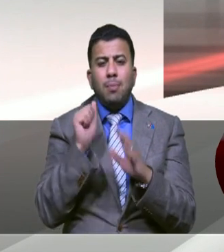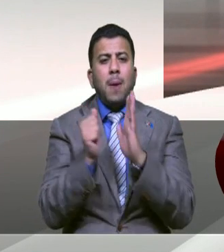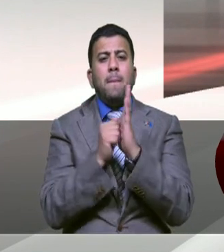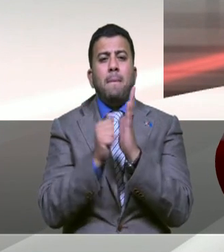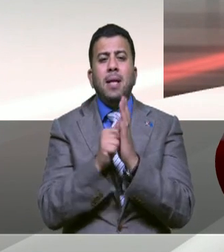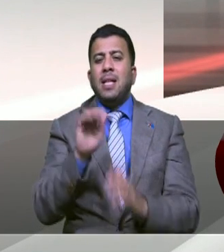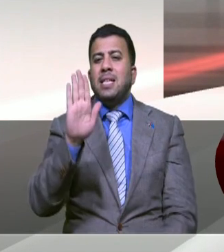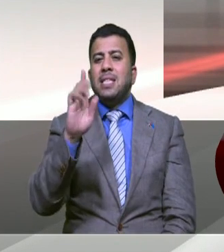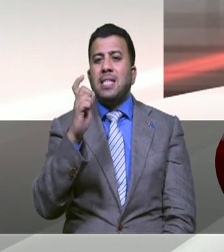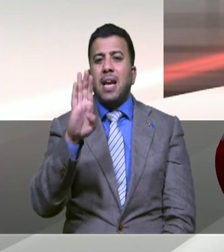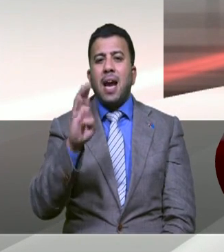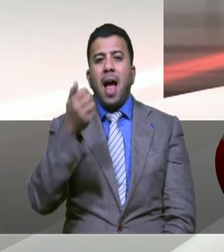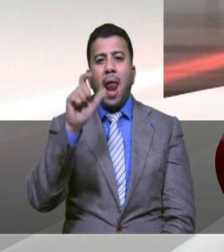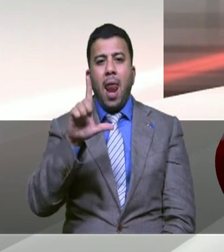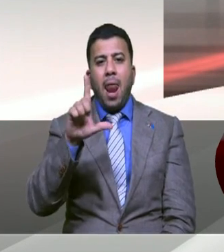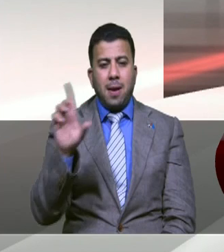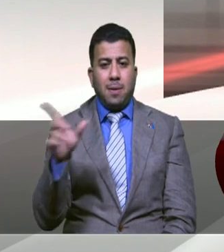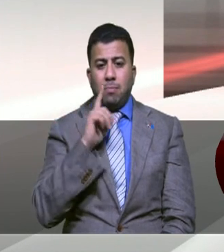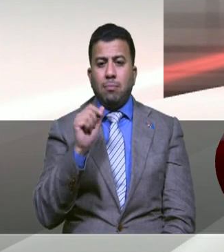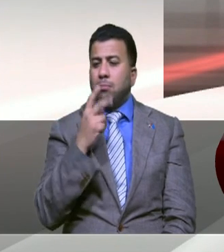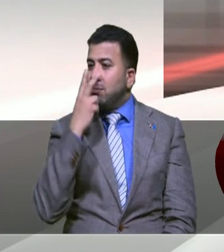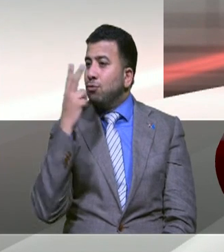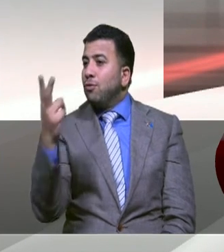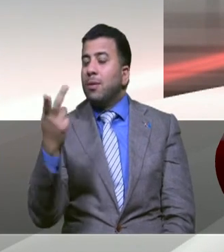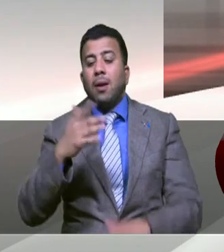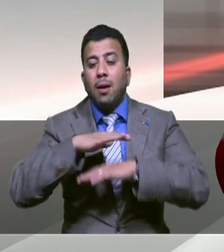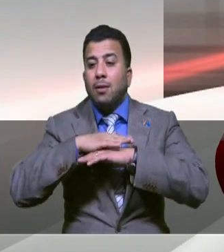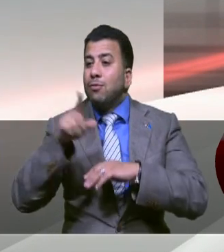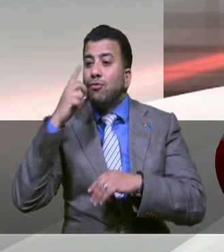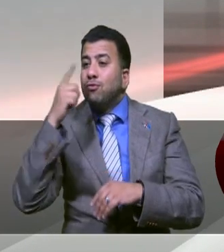هذه تابعه لبيت السركال وتطل على البحر.